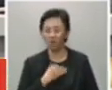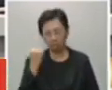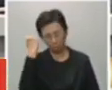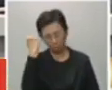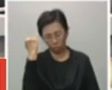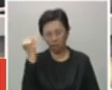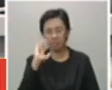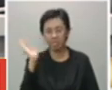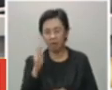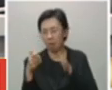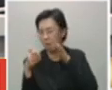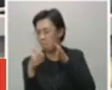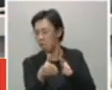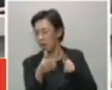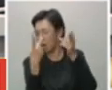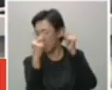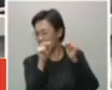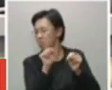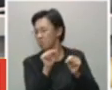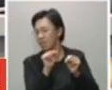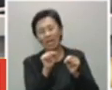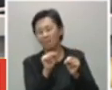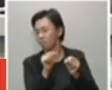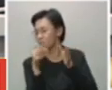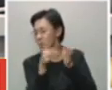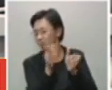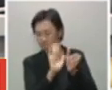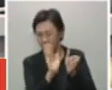จะกล่าวหาพลเอกประยุทธ์ในข้อนี้ครับ